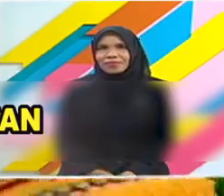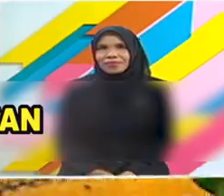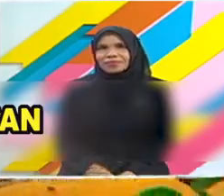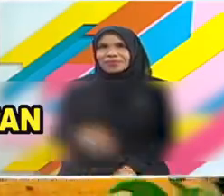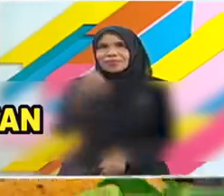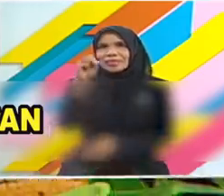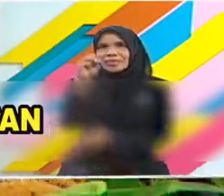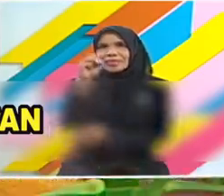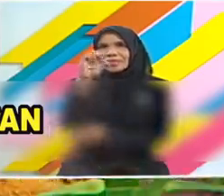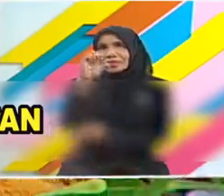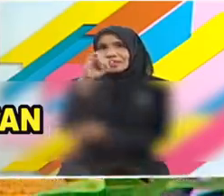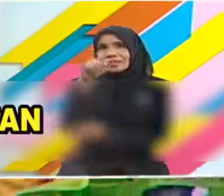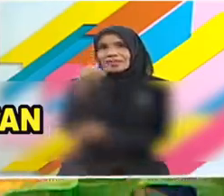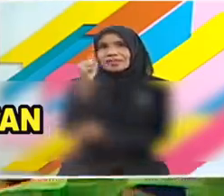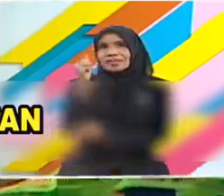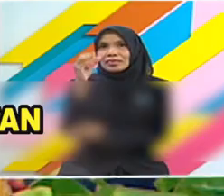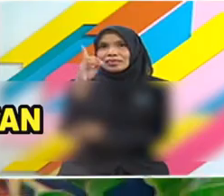Badanlah lembut, adik-adik.